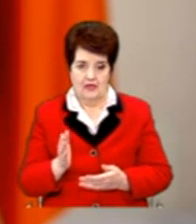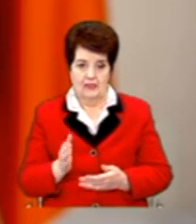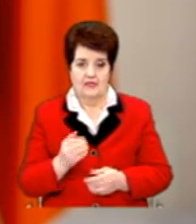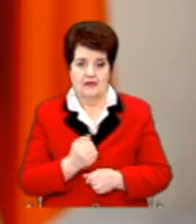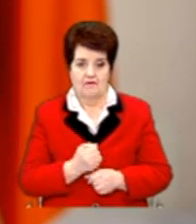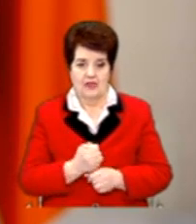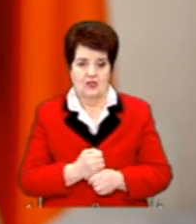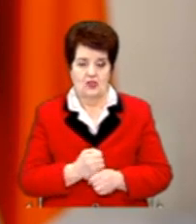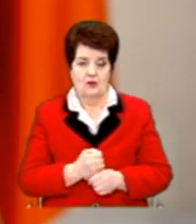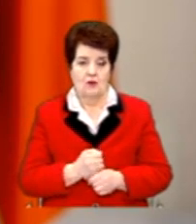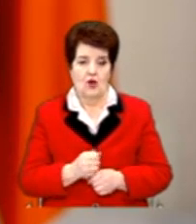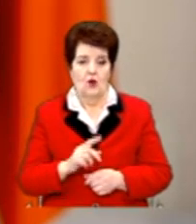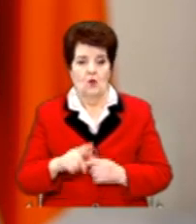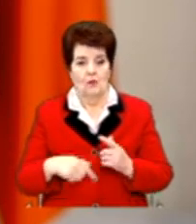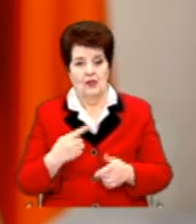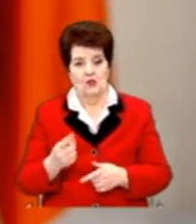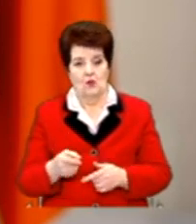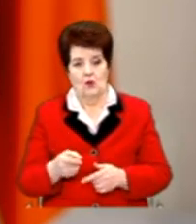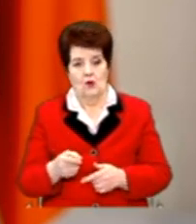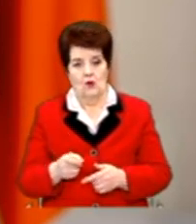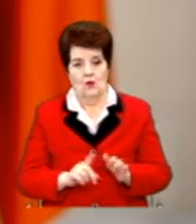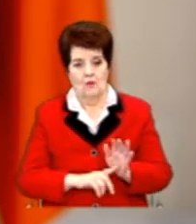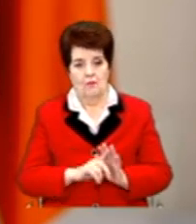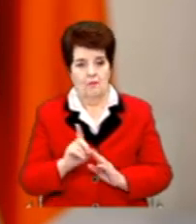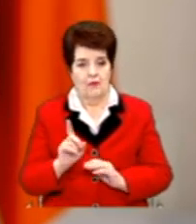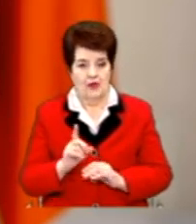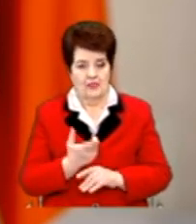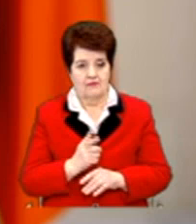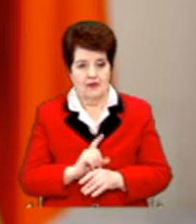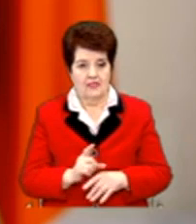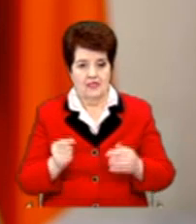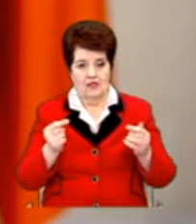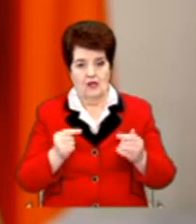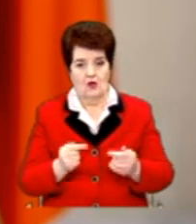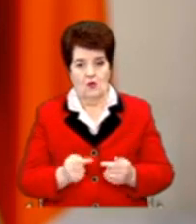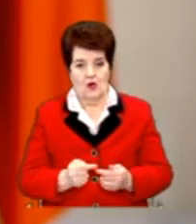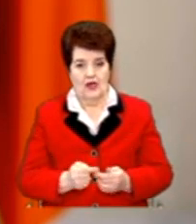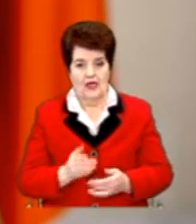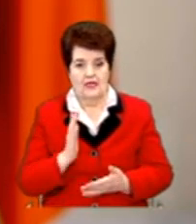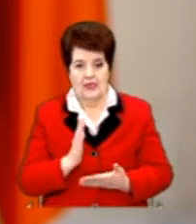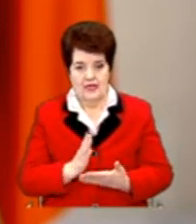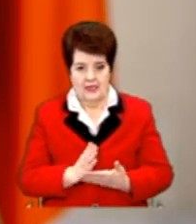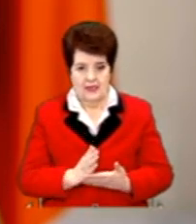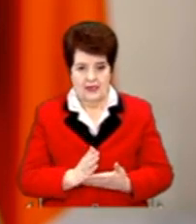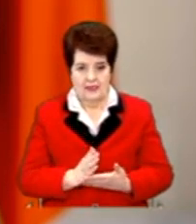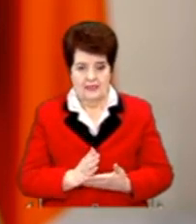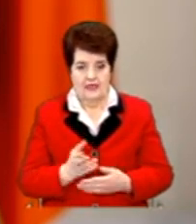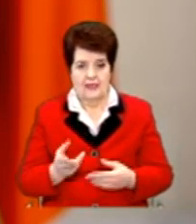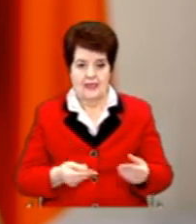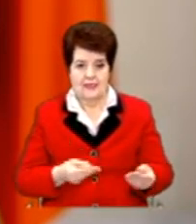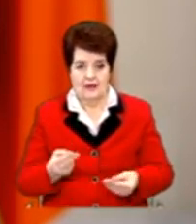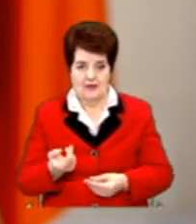facem următorul pas. Următorul pas foarte concret este